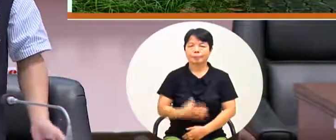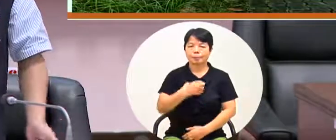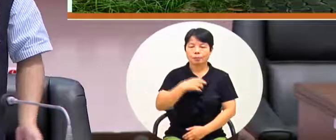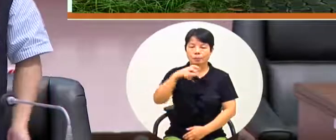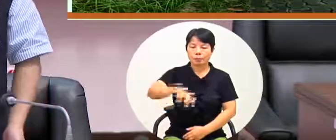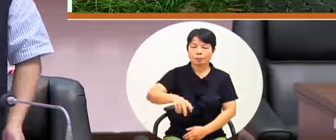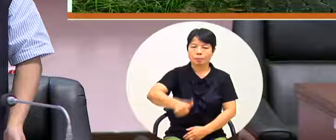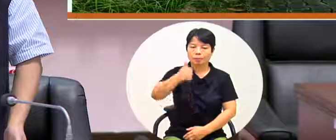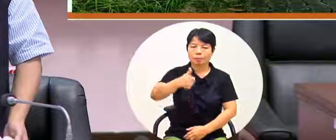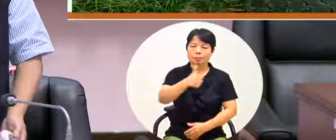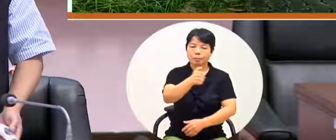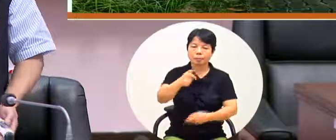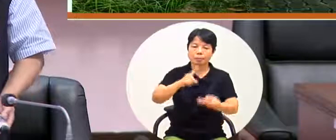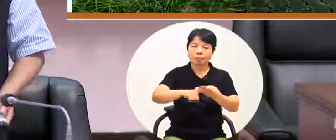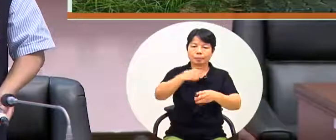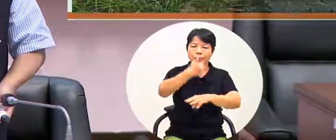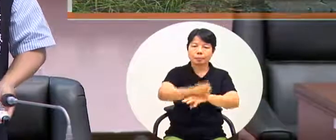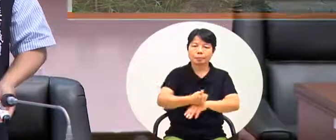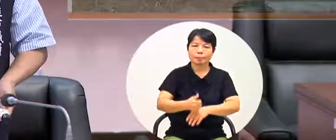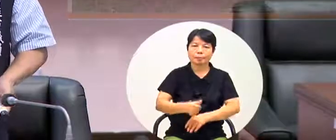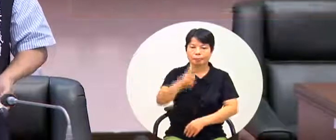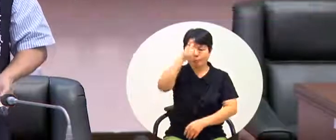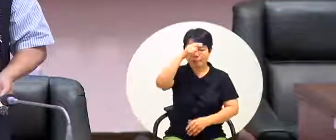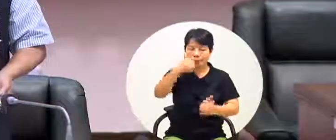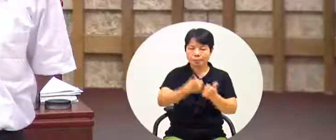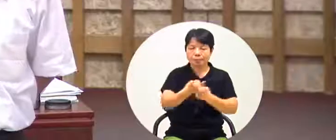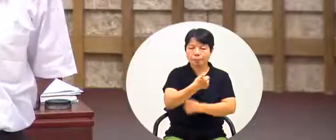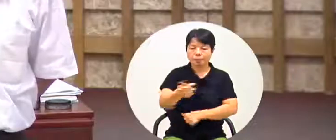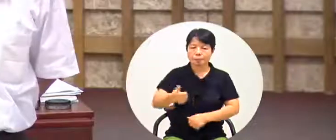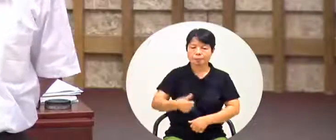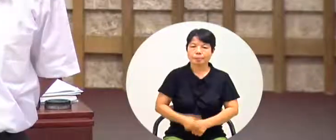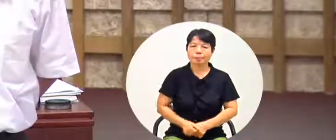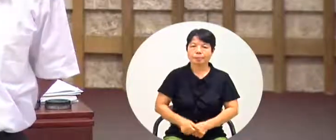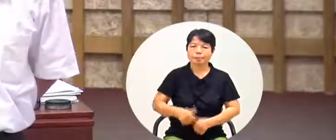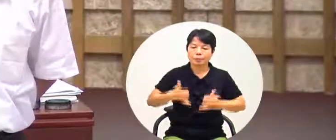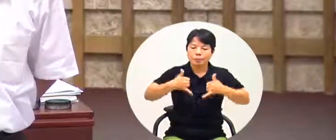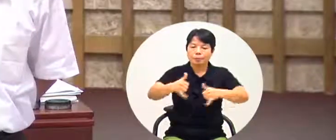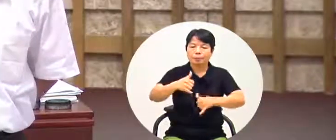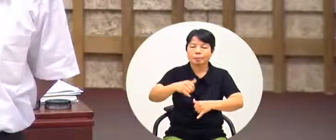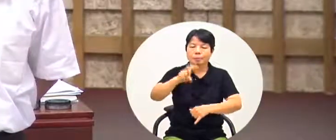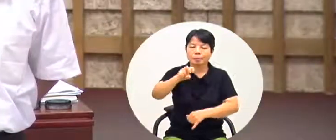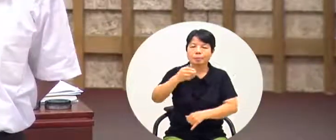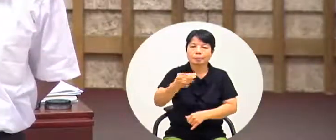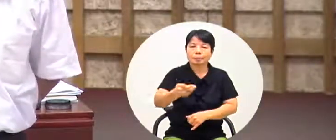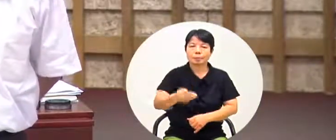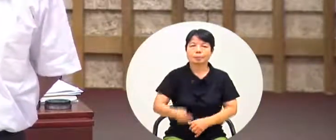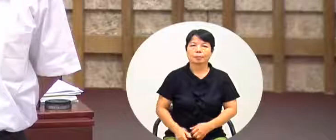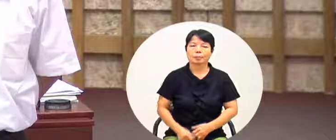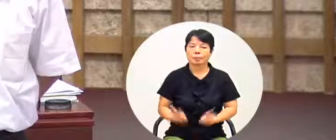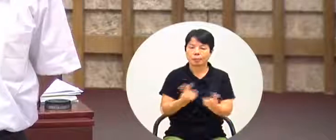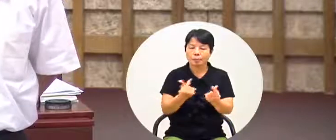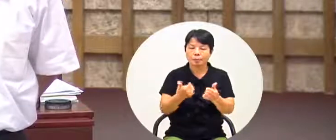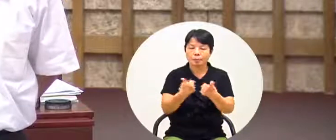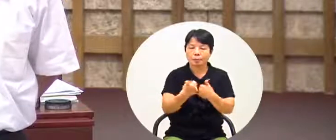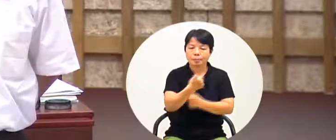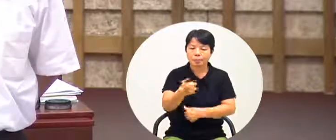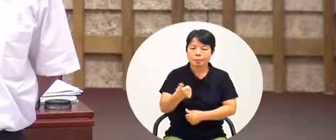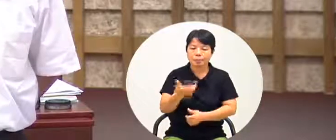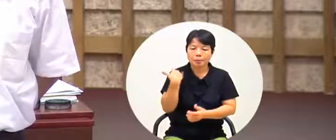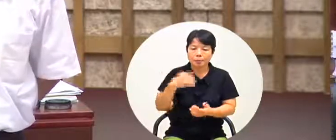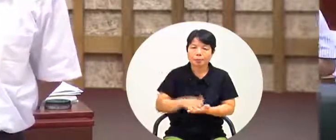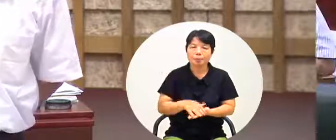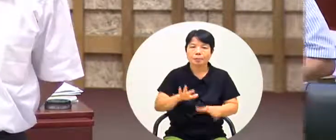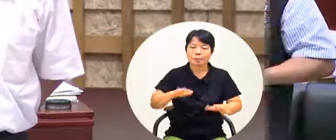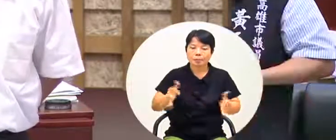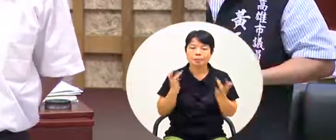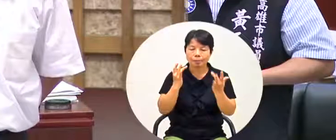台29的自行车，我们已经有派工，就是陈如议员讲，我们之前草有打过，可是因为最近雨水。又